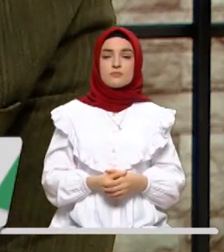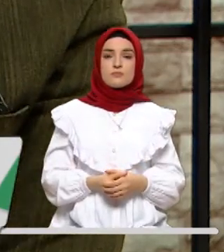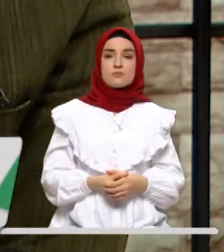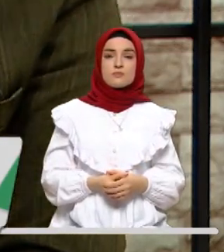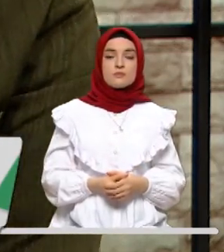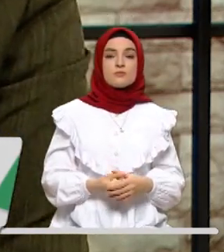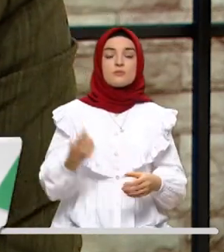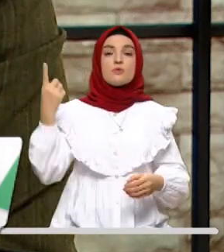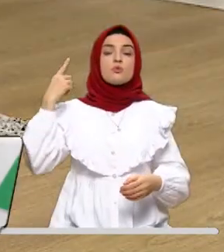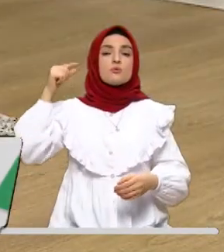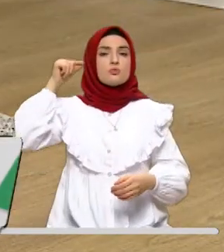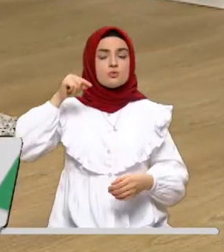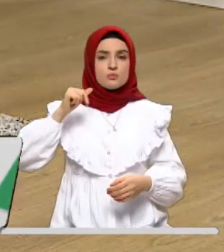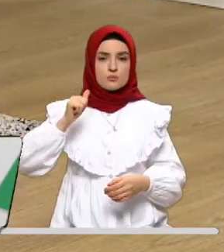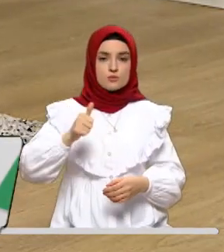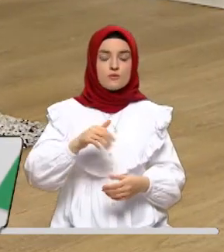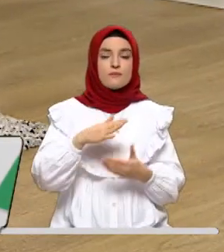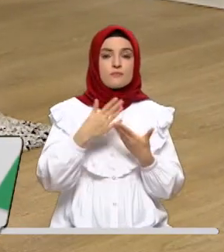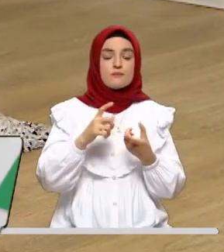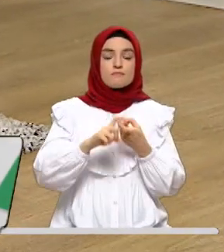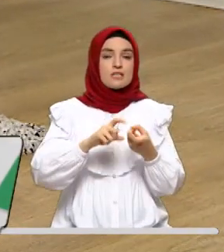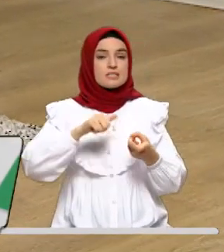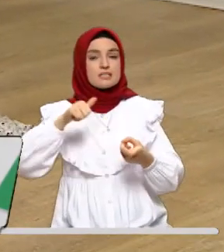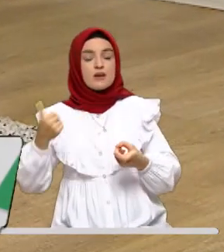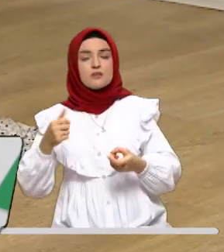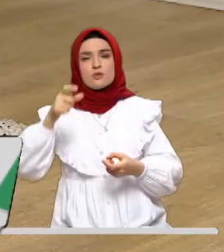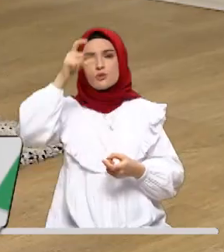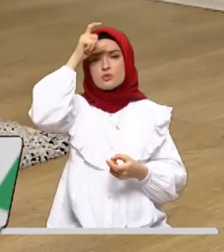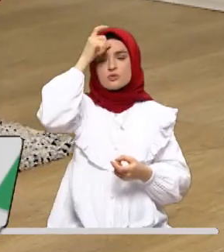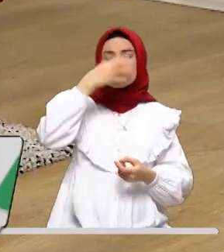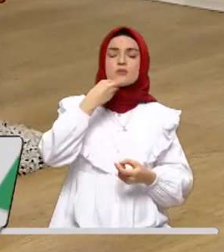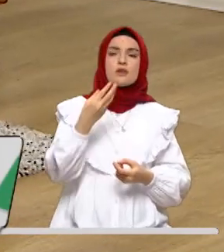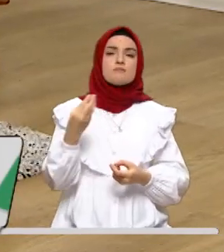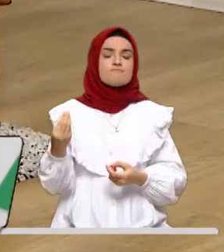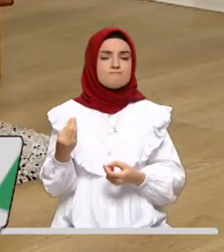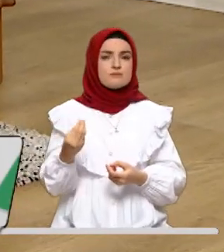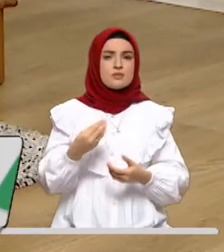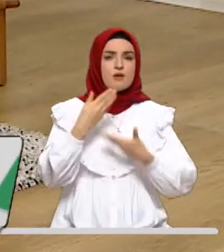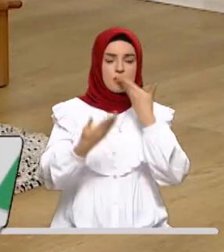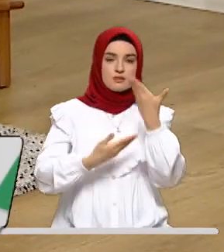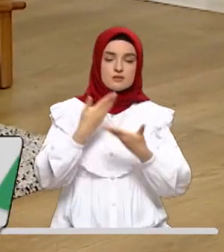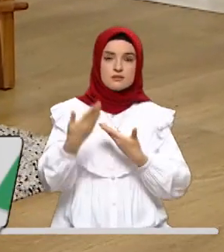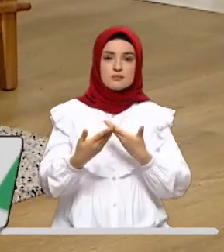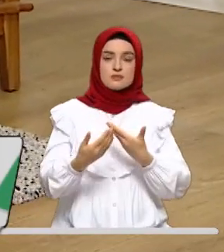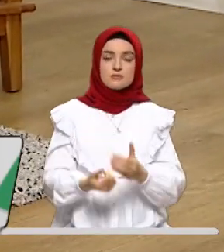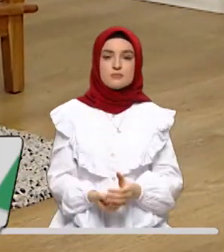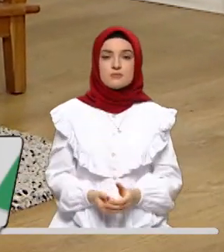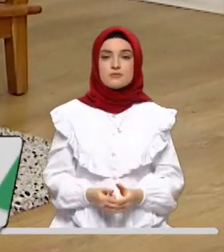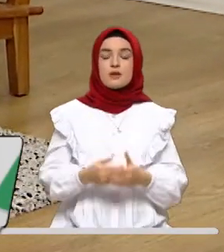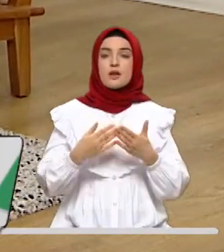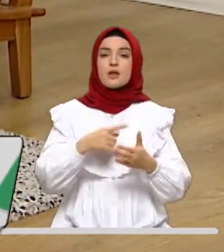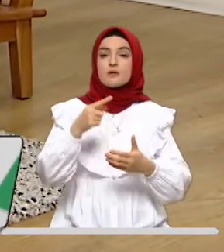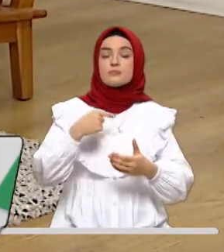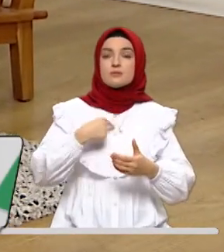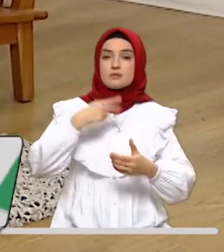dünün, bugünün ve yarının Türk gençliğine de hitap eder aslında Nevruz adıyla. Buyurun. Hani bizim geleneğimizde